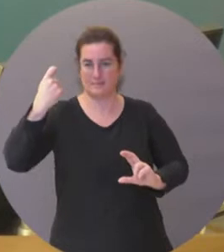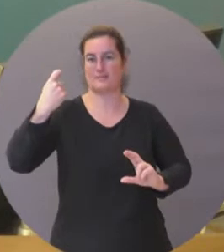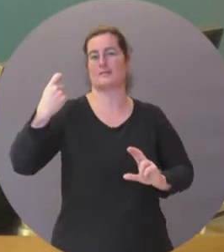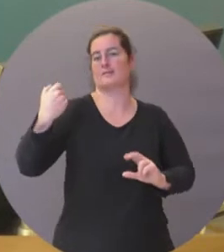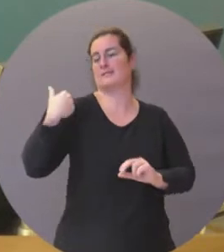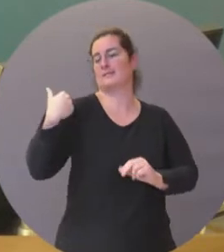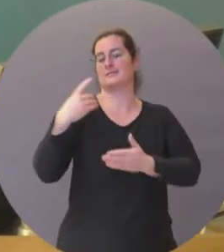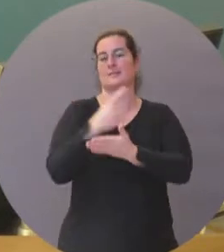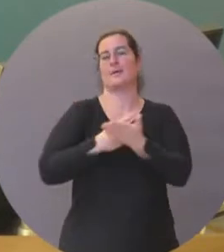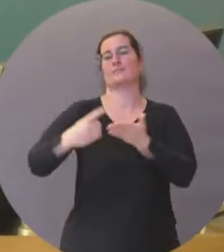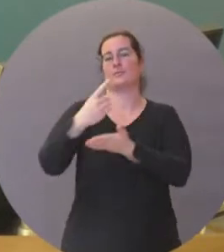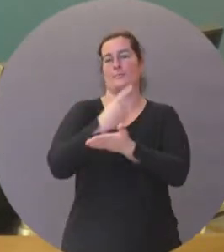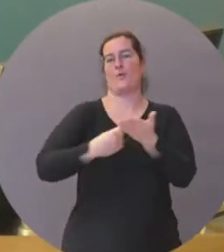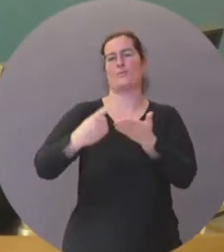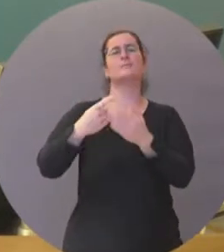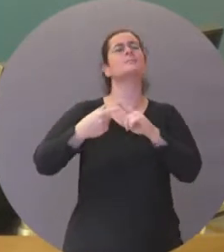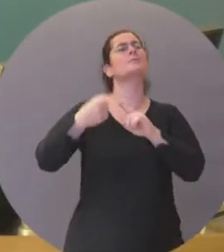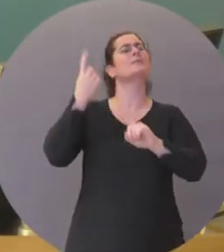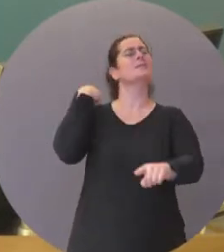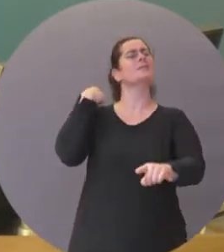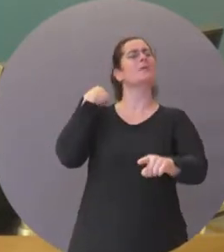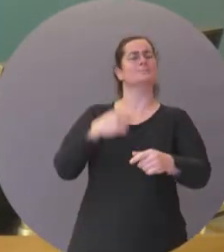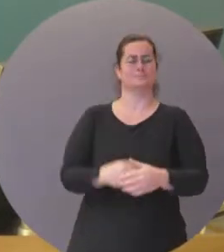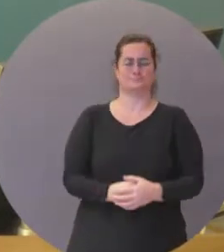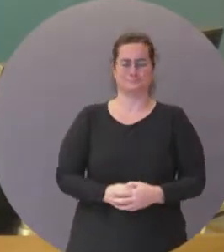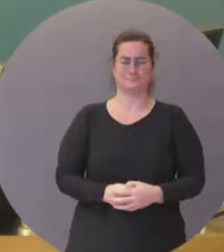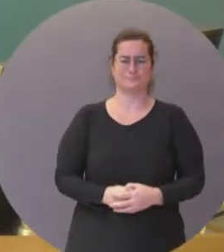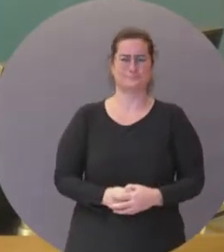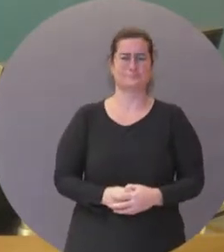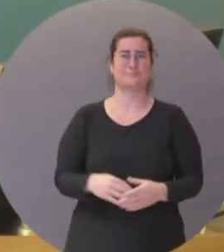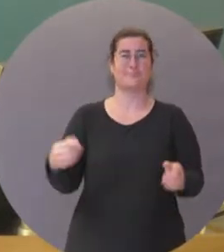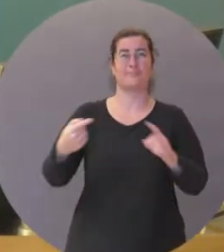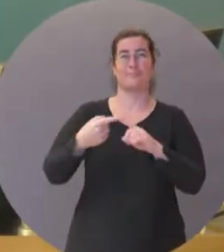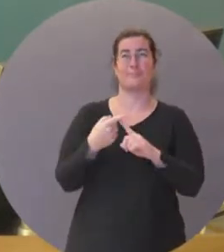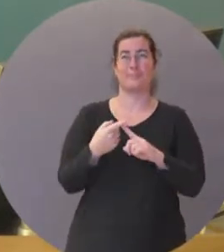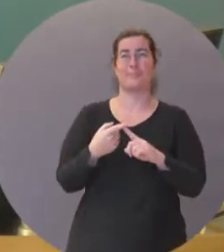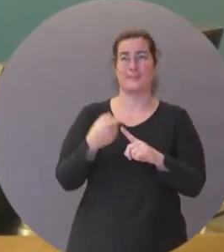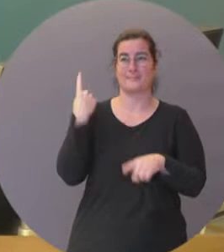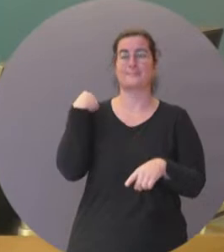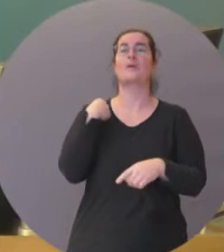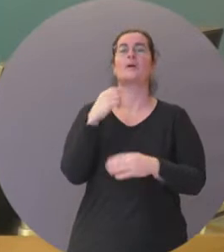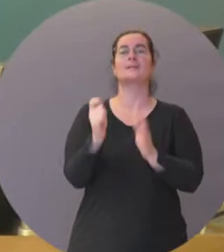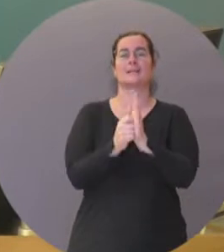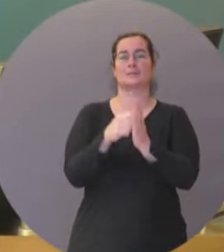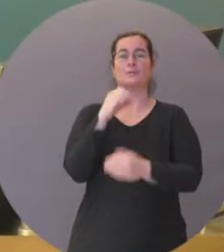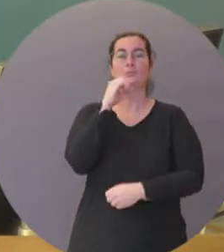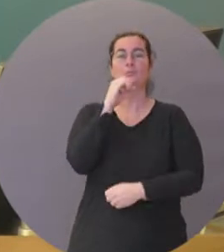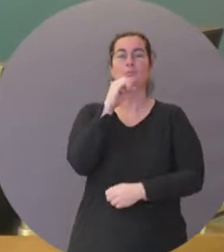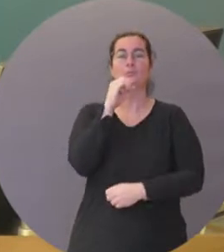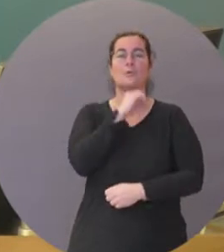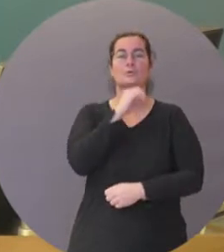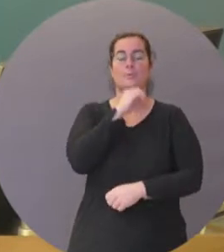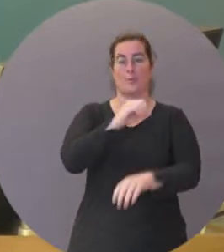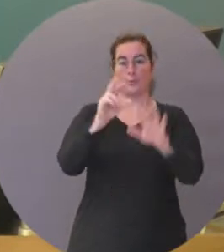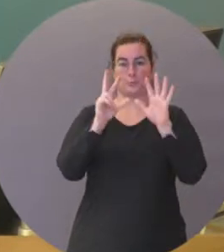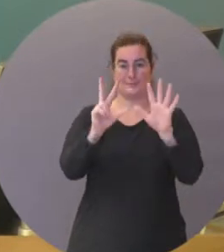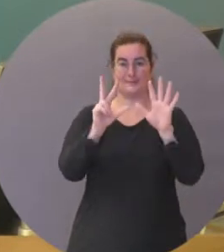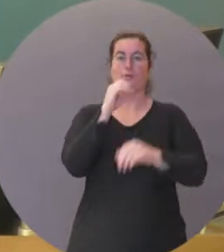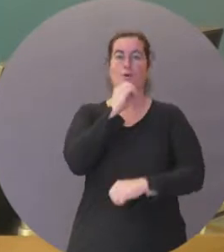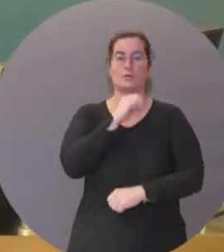depuis notre dernière séance plénière c'était en effet le 8 octobre dernier que notre